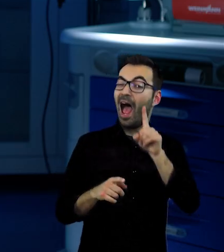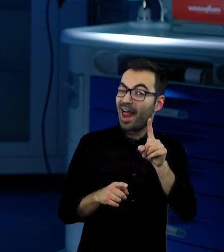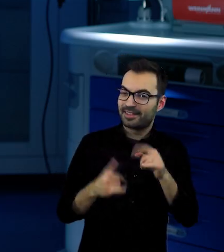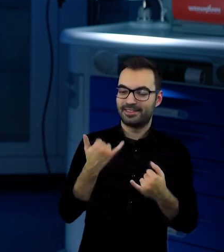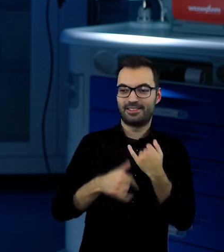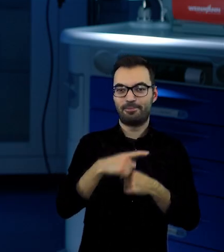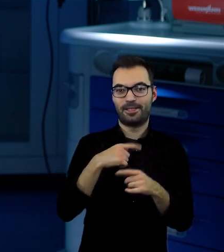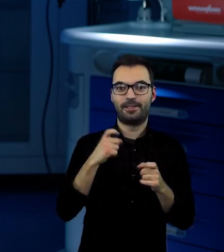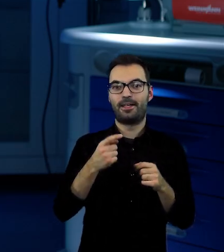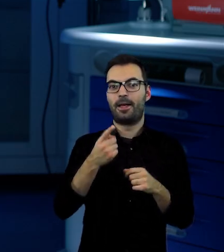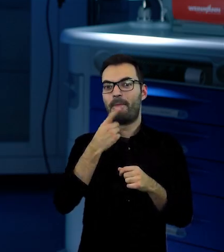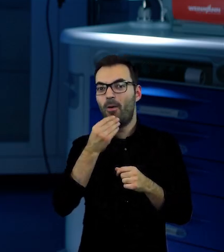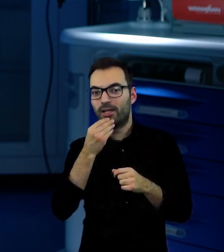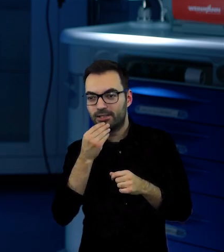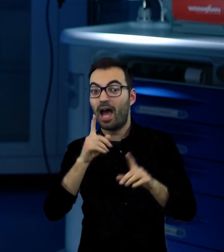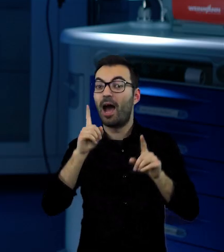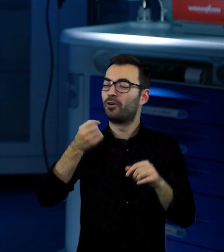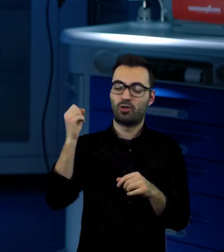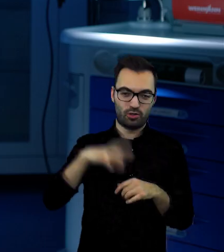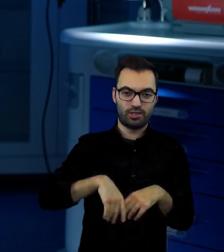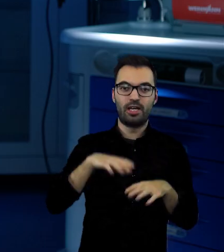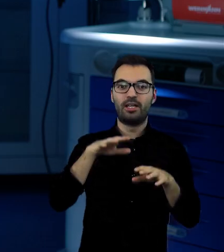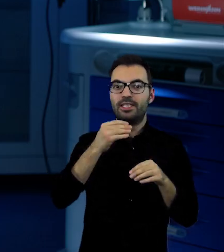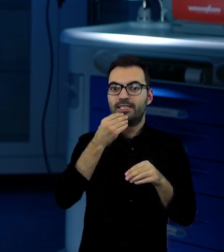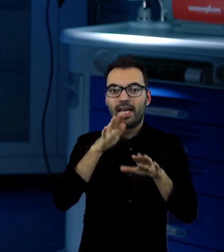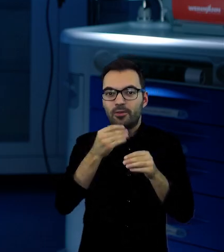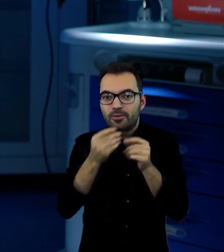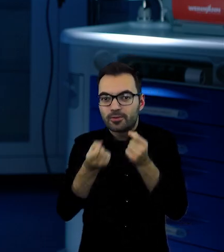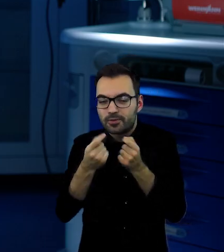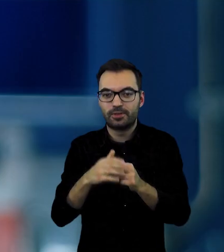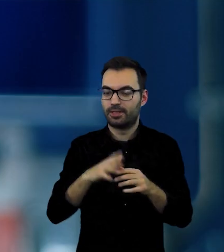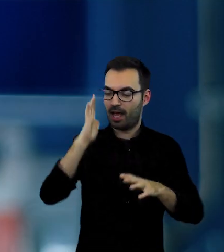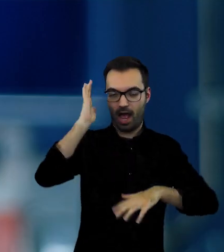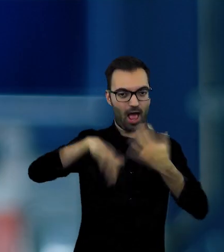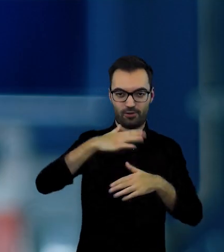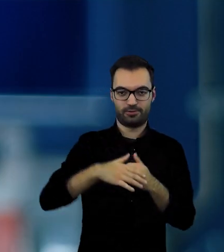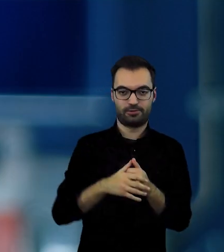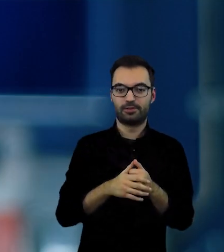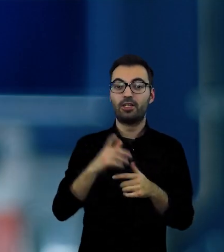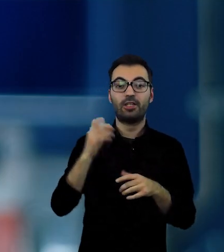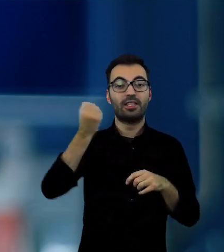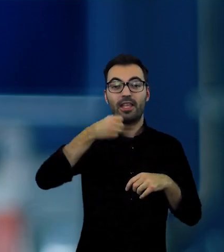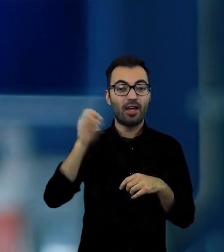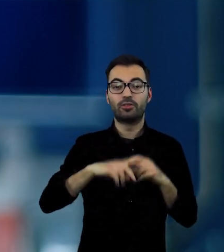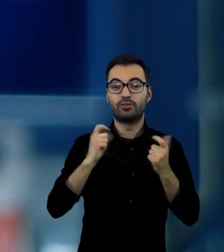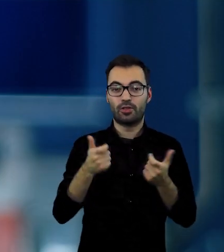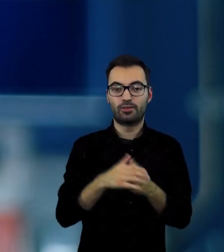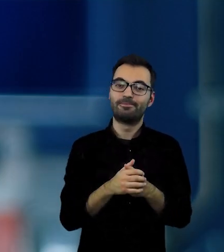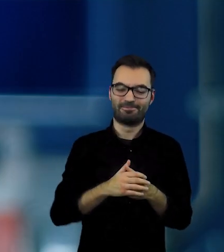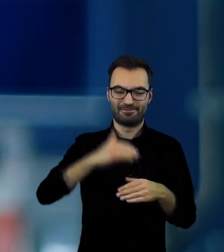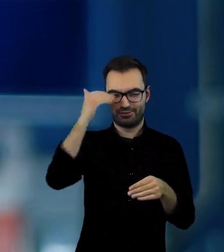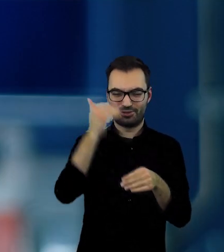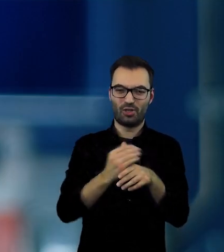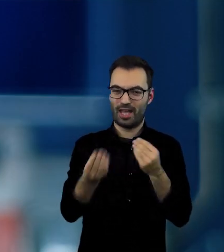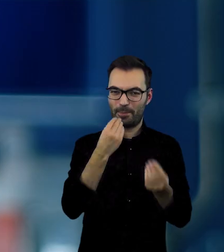organizmu. Jeśli posiłki pojawiają się o stałych porach, wszystko działa sprawnie. Gdy jednak zaczynamy niedojadać albo